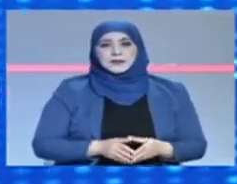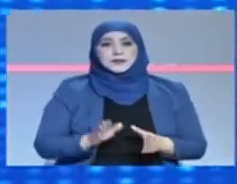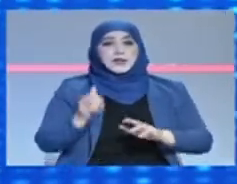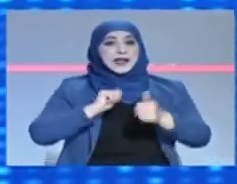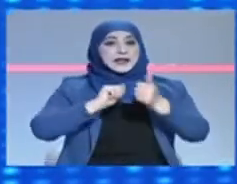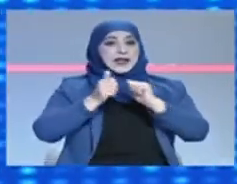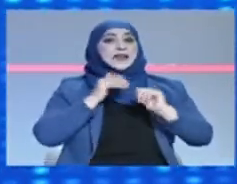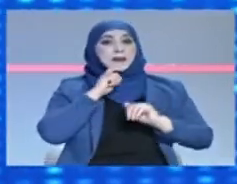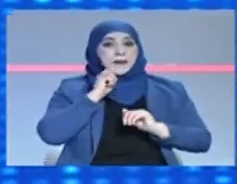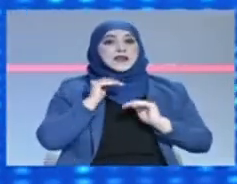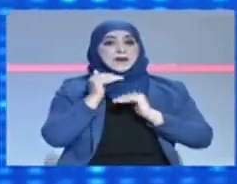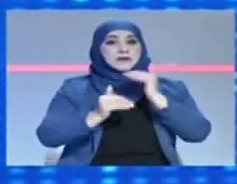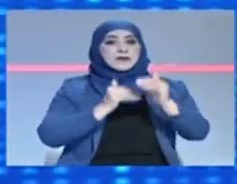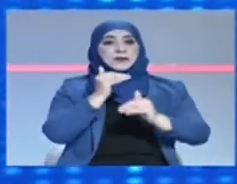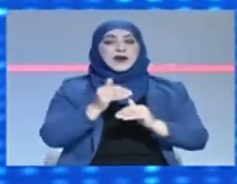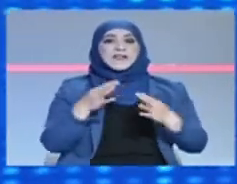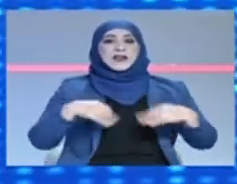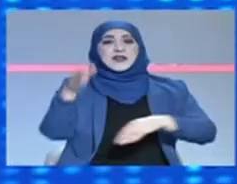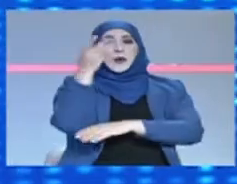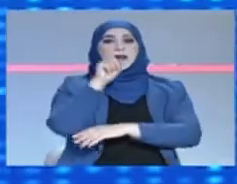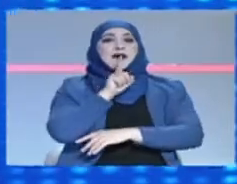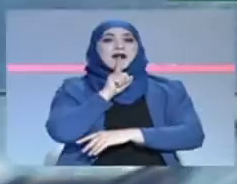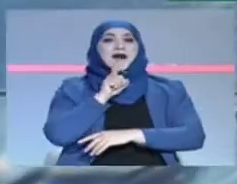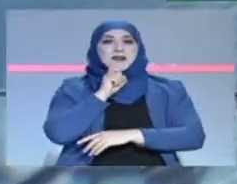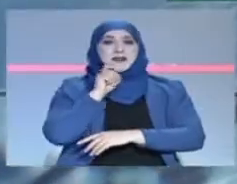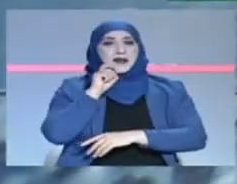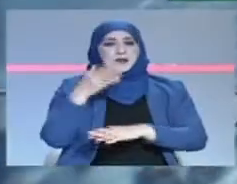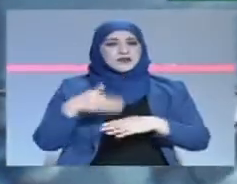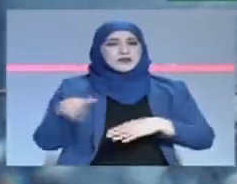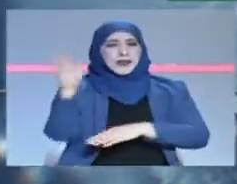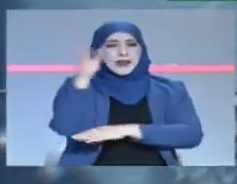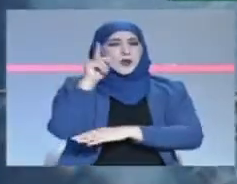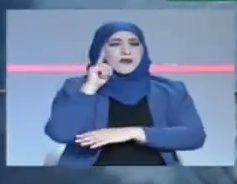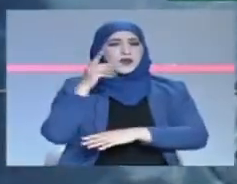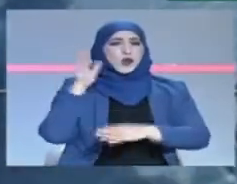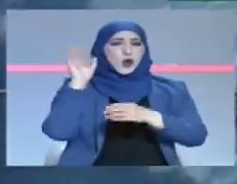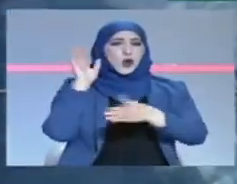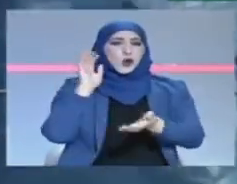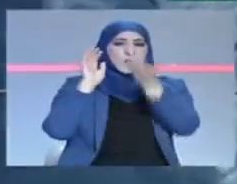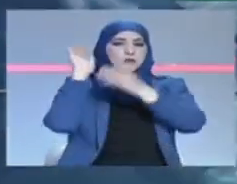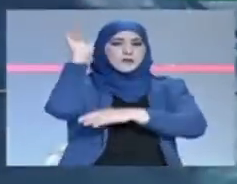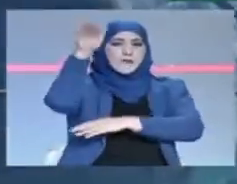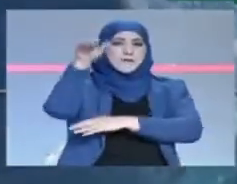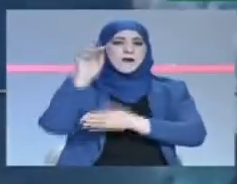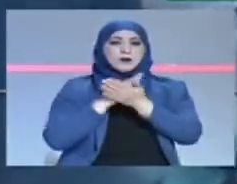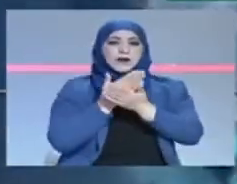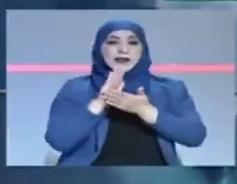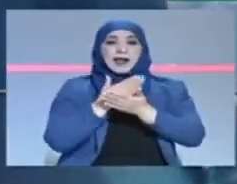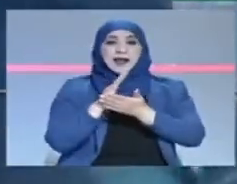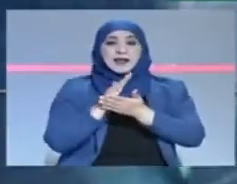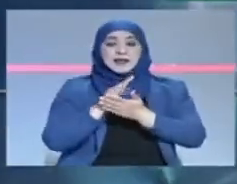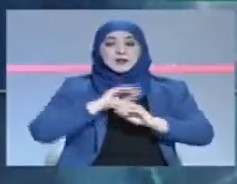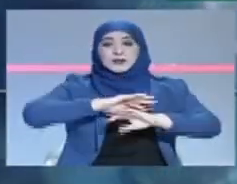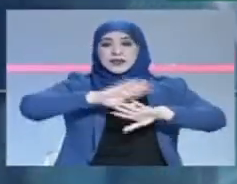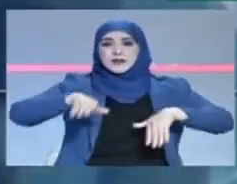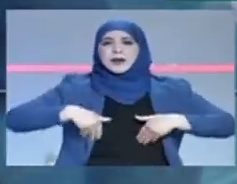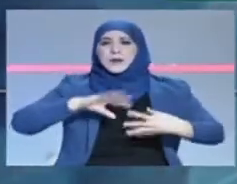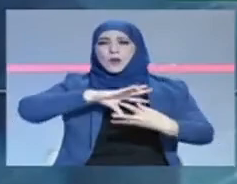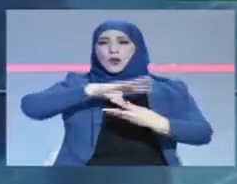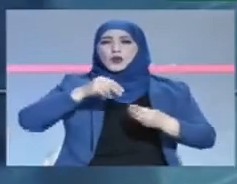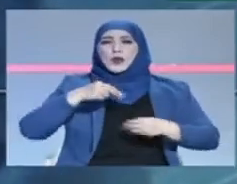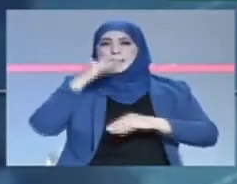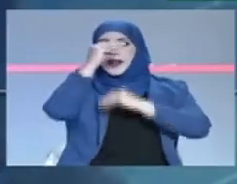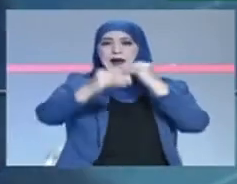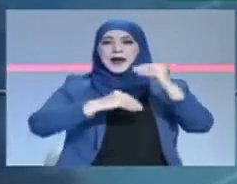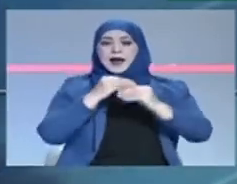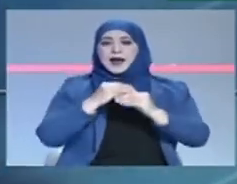رياضيا دائما، في دورة قطر الدولية للأبطال في كرة اليد وتحضيرا للمشاركة في نهائيات بطولة العالم،